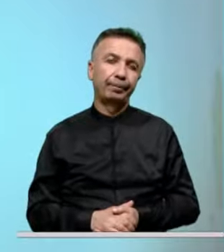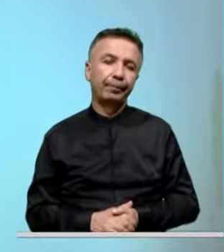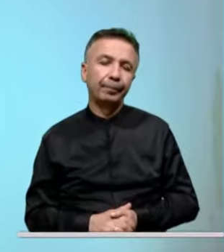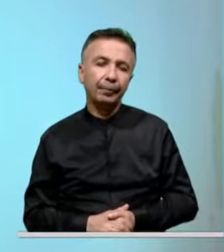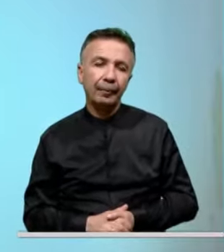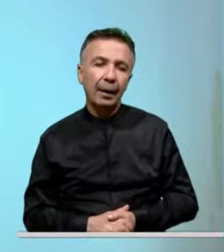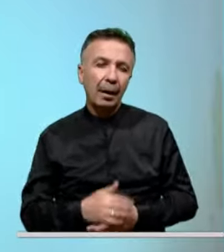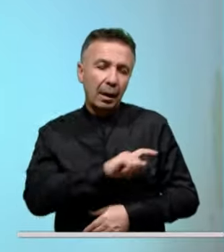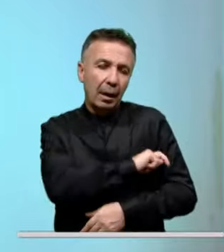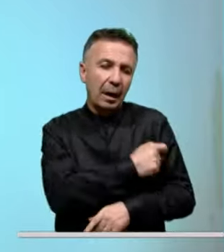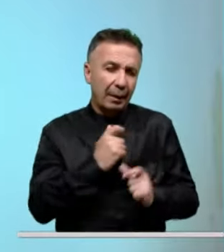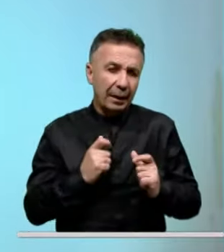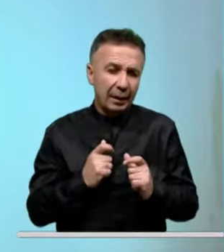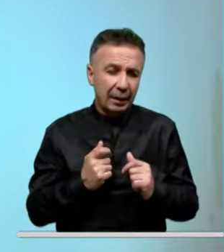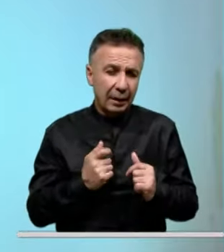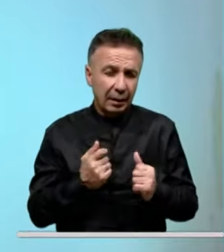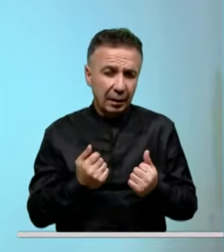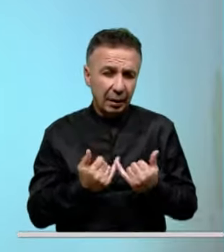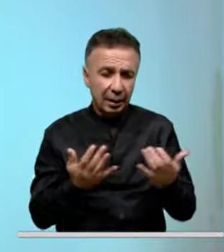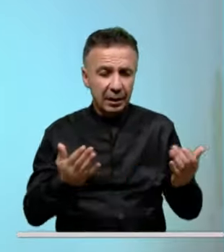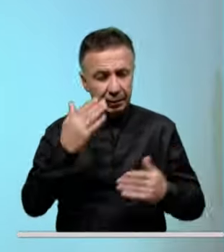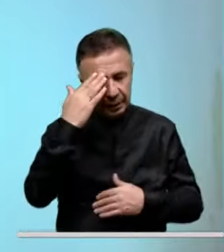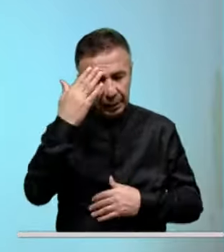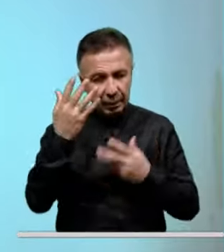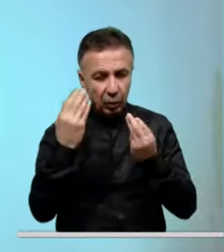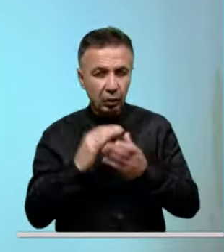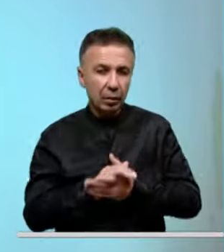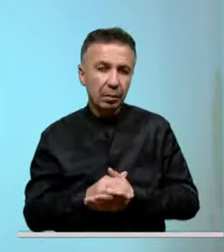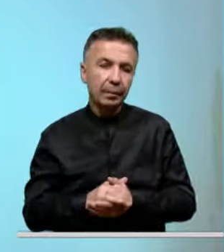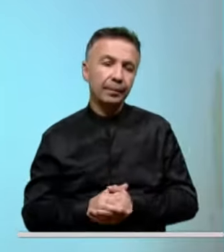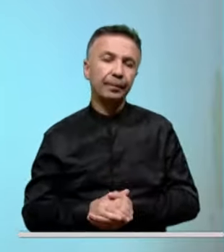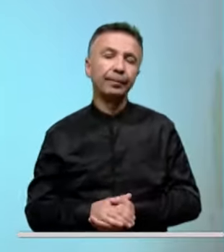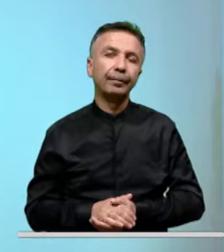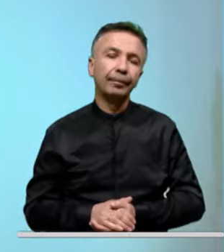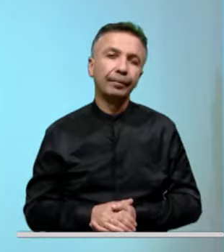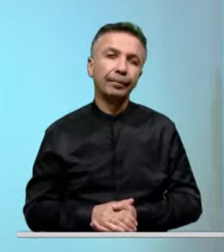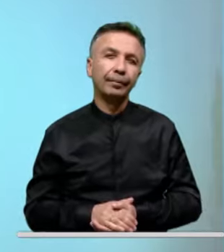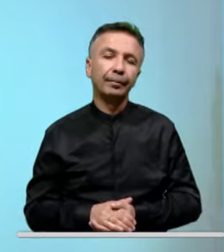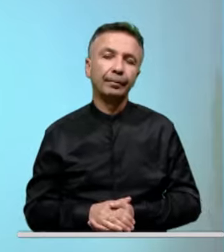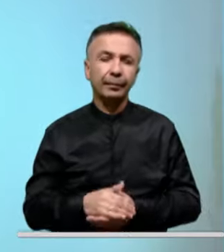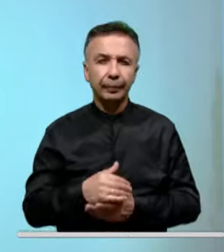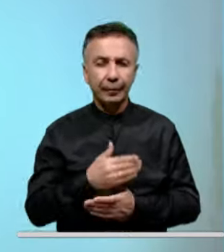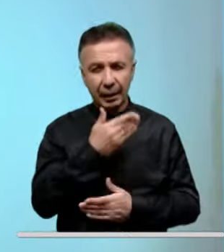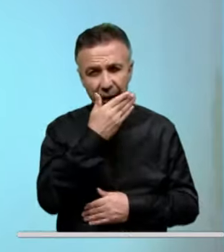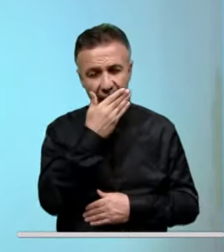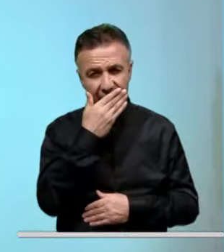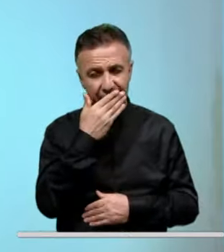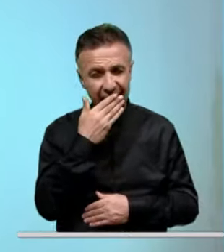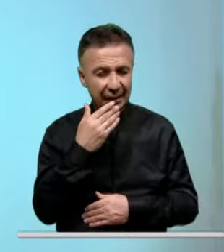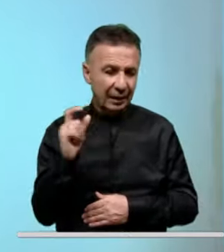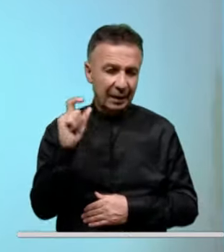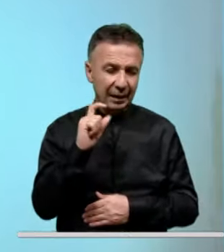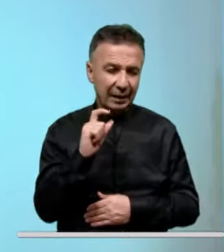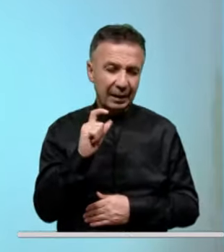Köln'deki dostlarımıza selam olsun. Oradaki camide benim de hatıralarım var. Ramazan irşat görevlisi